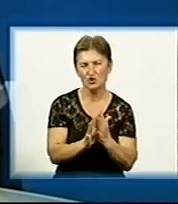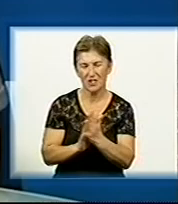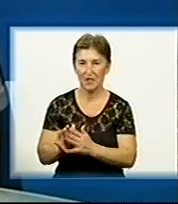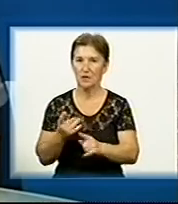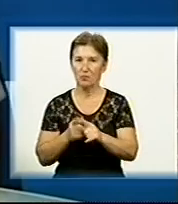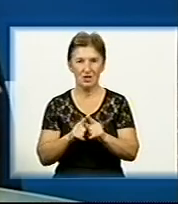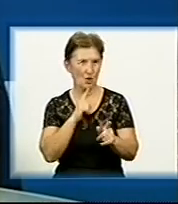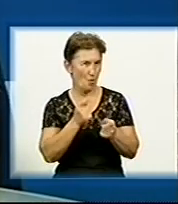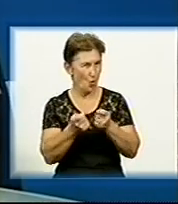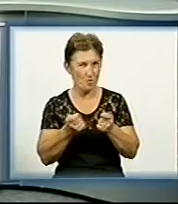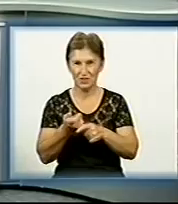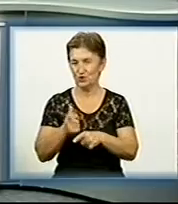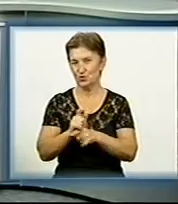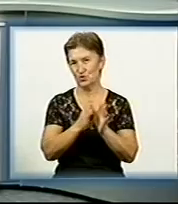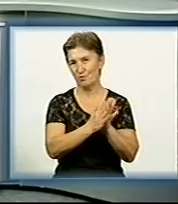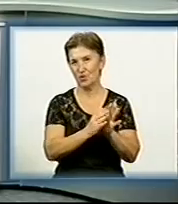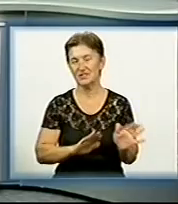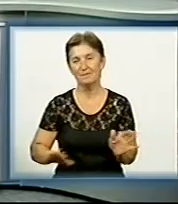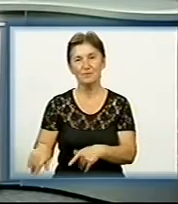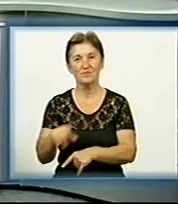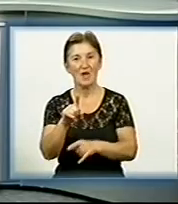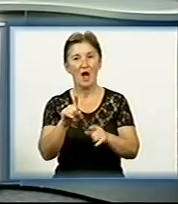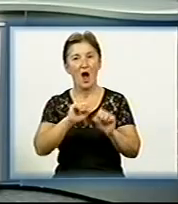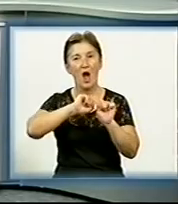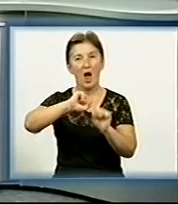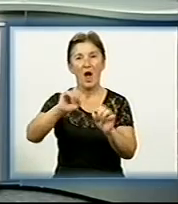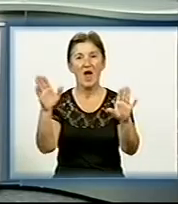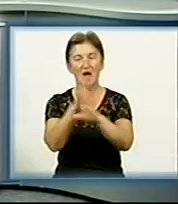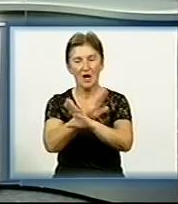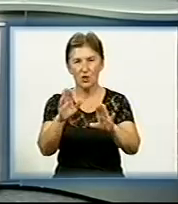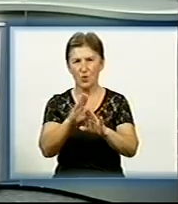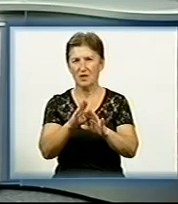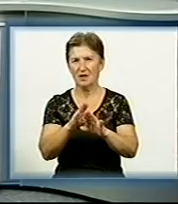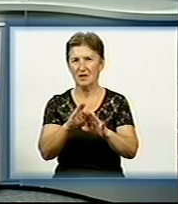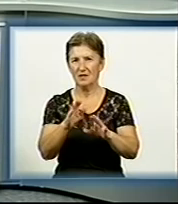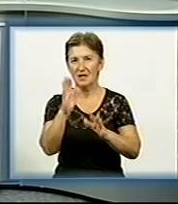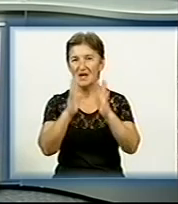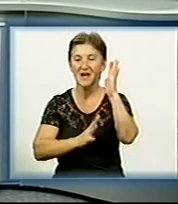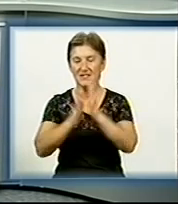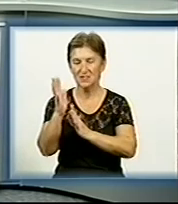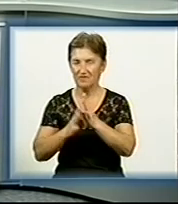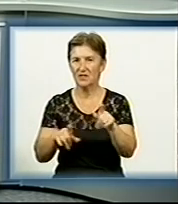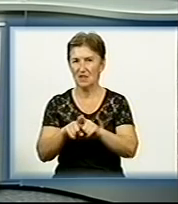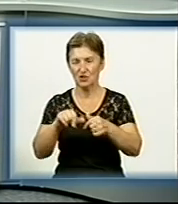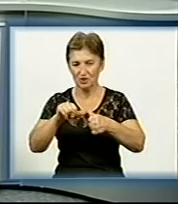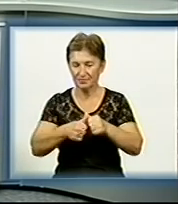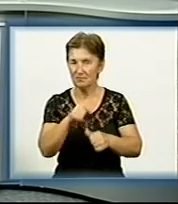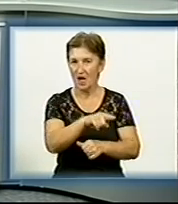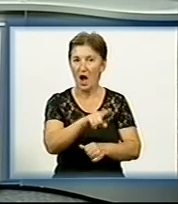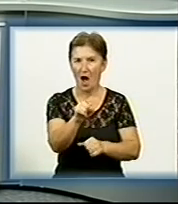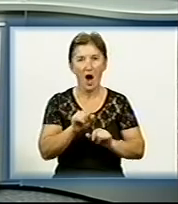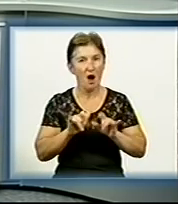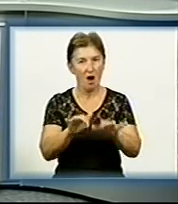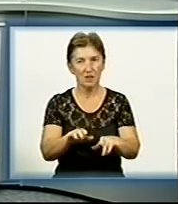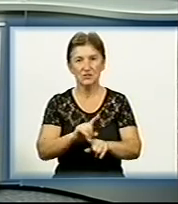дуже обережними. Екологія лісів також за лісівниками так вийшла, закріпилася. Скажіть, будь ласка, чи проводитиме ви акції з цього приводу,